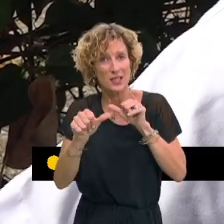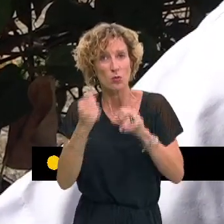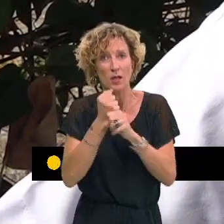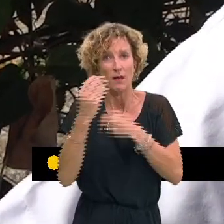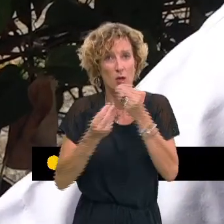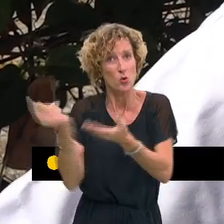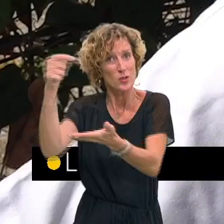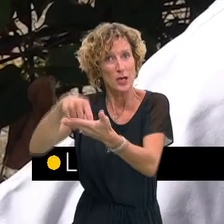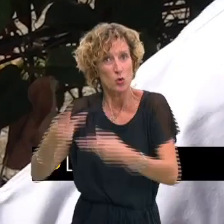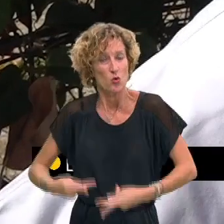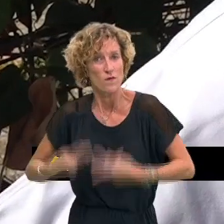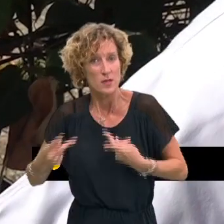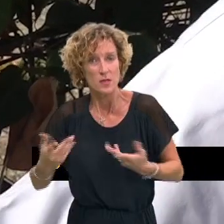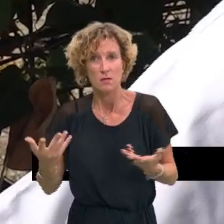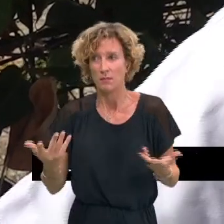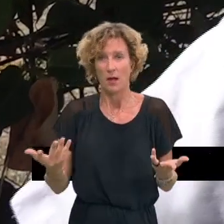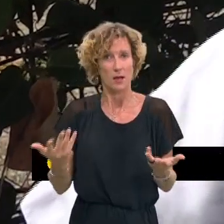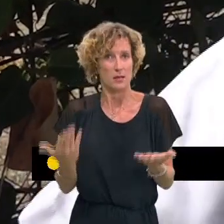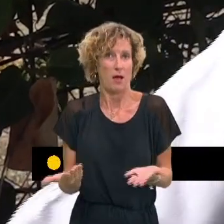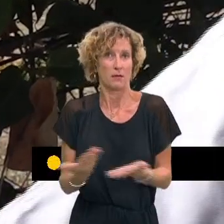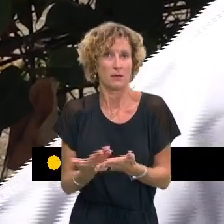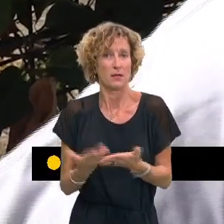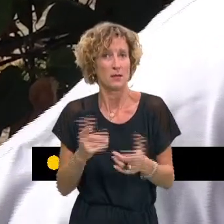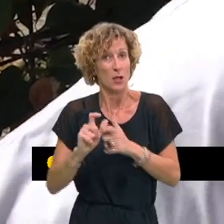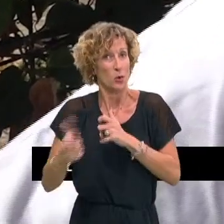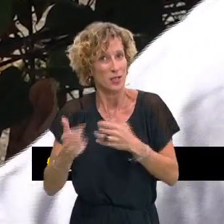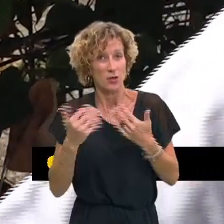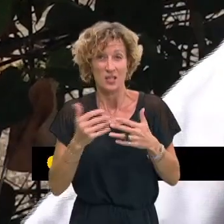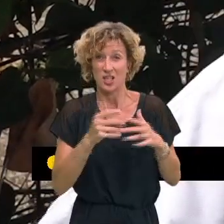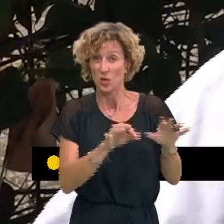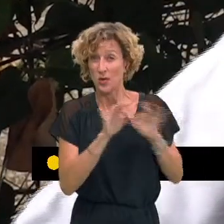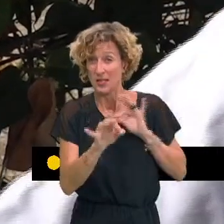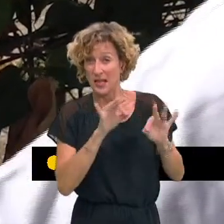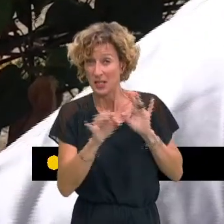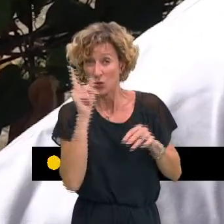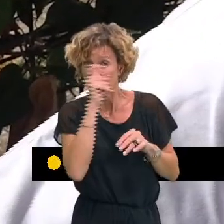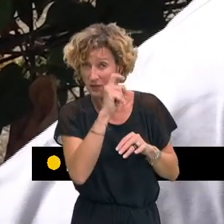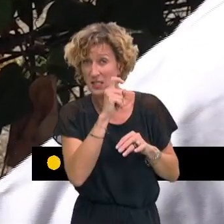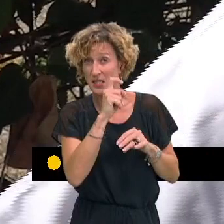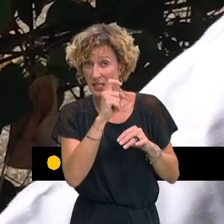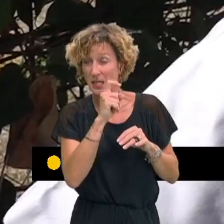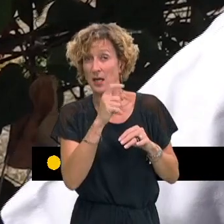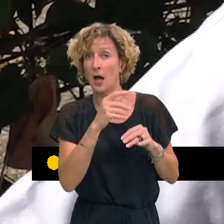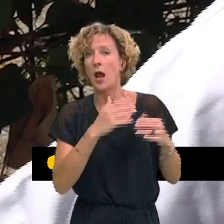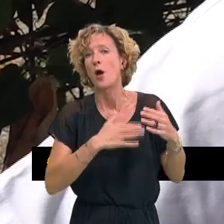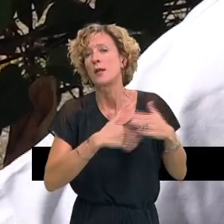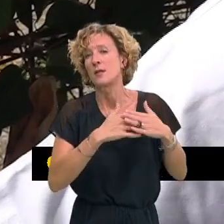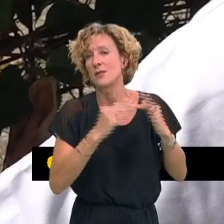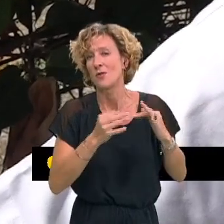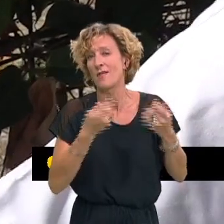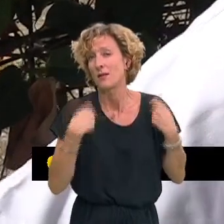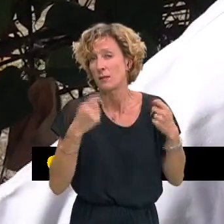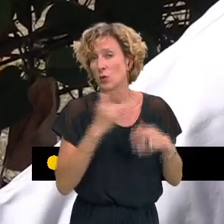choix de vie. Des choses qui sont les conséquences d'un numerus clausus qui était déjà difficile en première année, qui ont limité les dépenses de santé certes, mais qui aujourd'hui